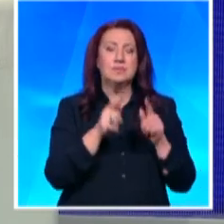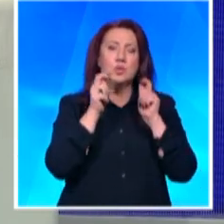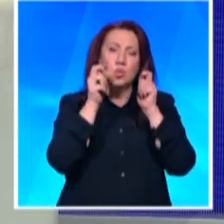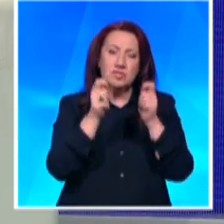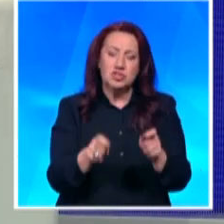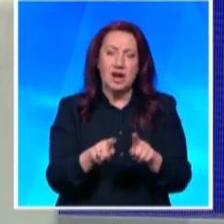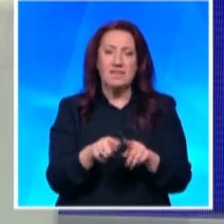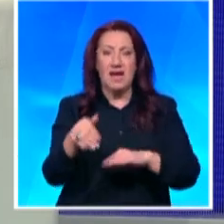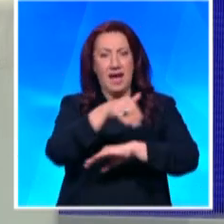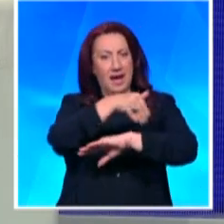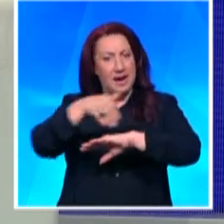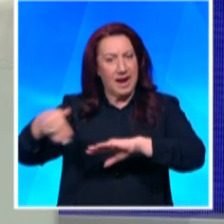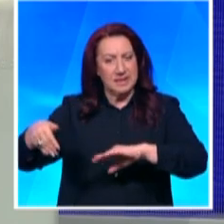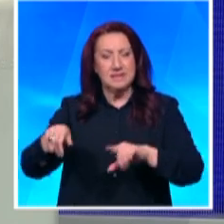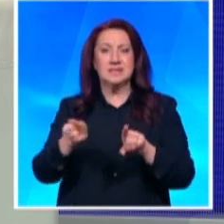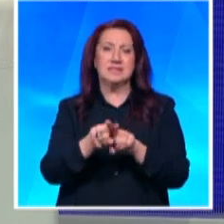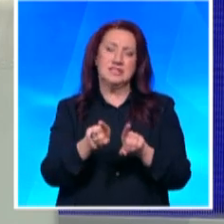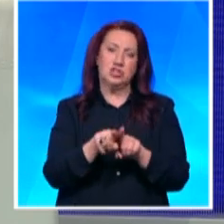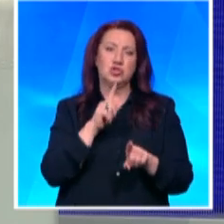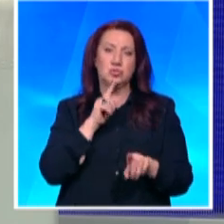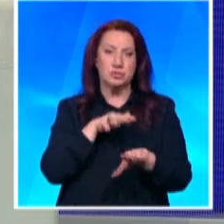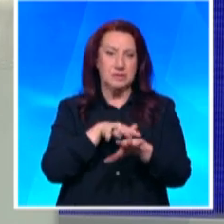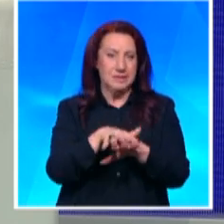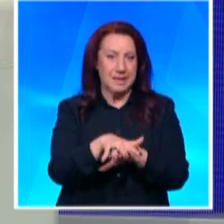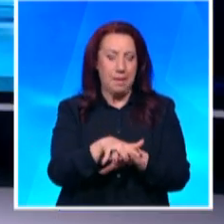границите, така и системата.